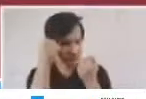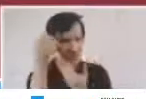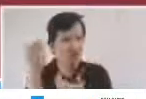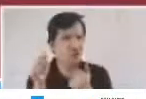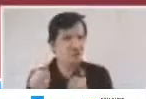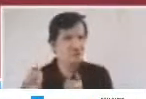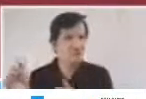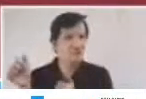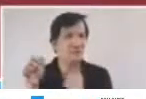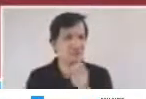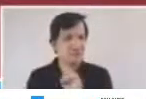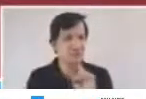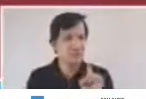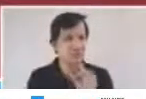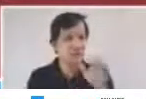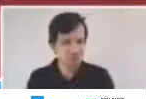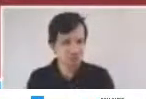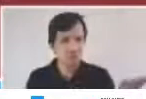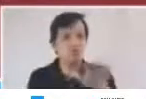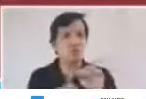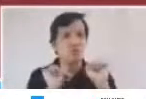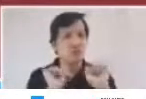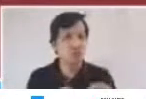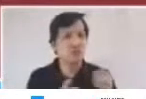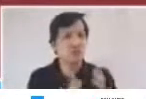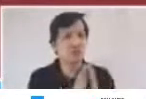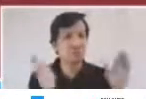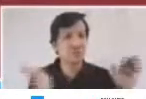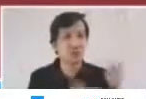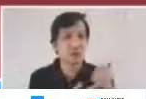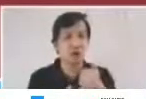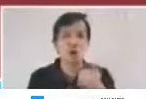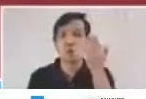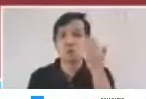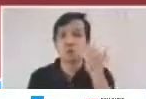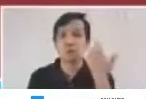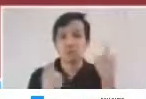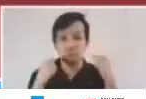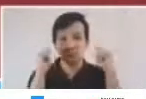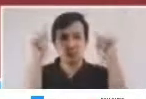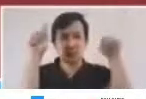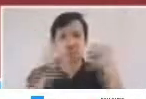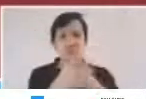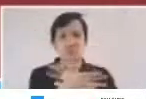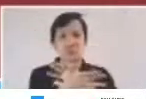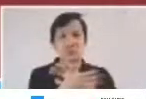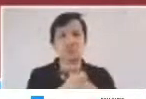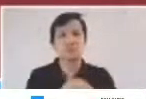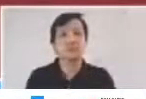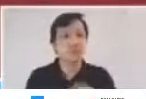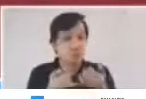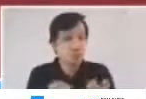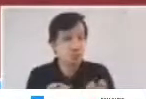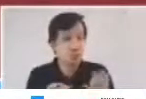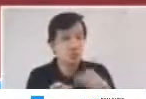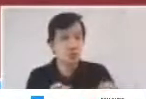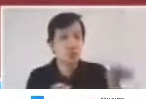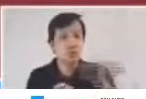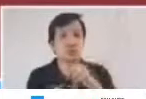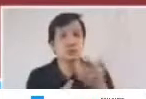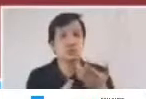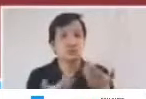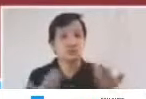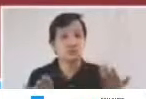Samantala, para naman po mas mapalakas pa ang healthcare system sa bansa, partikular ang kapasidad ng mga pampublikong